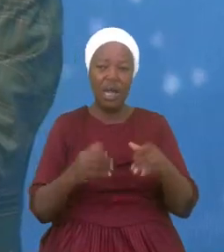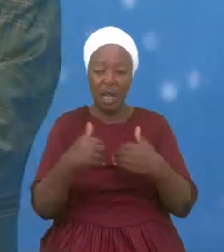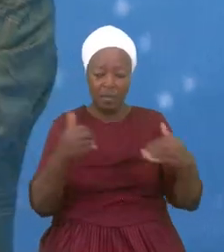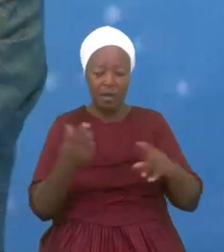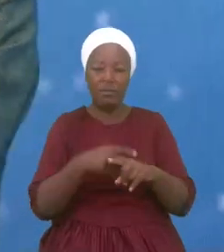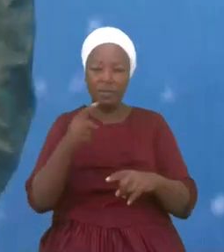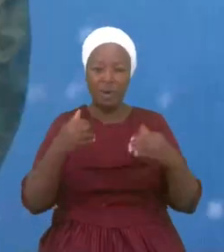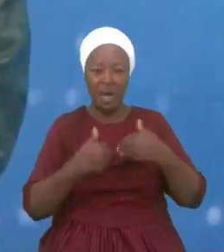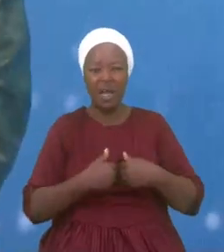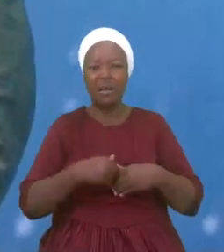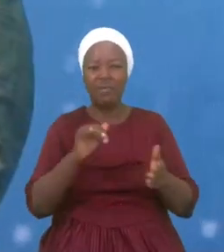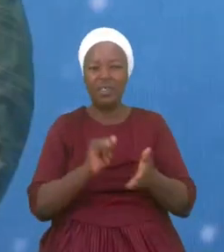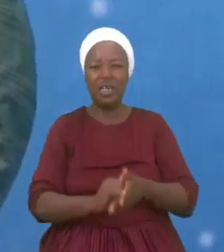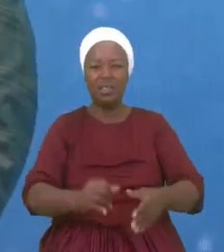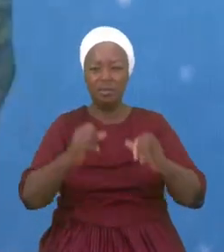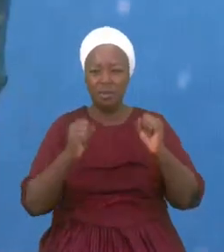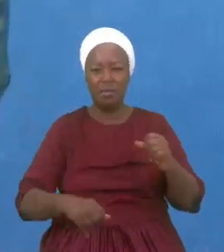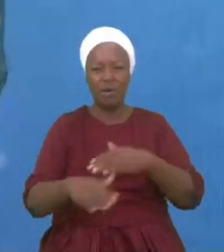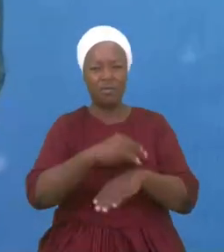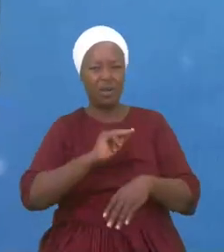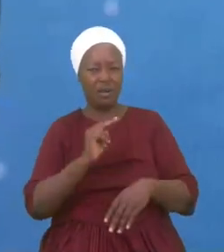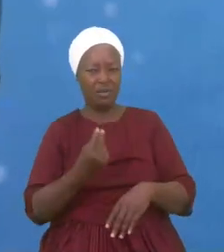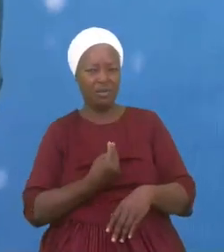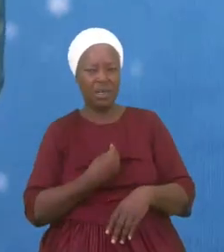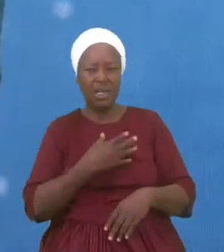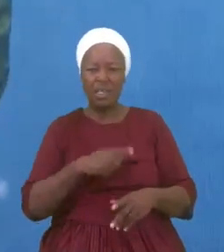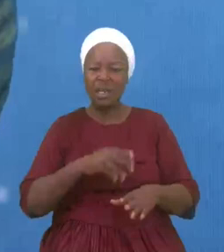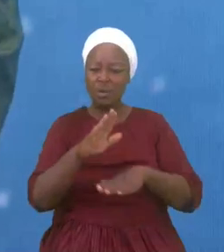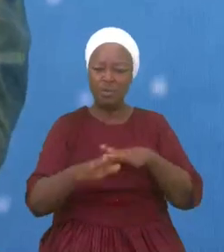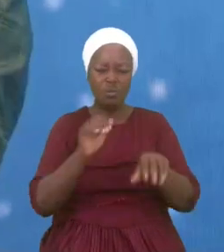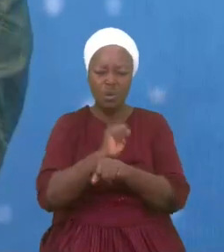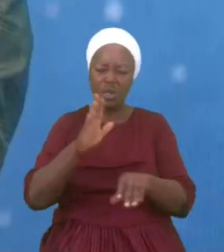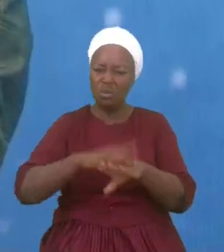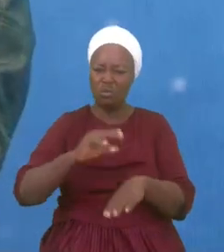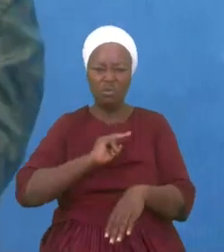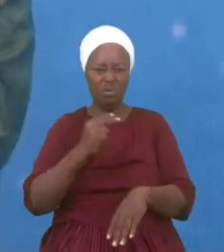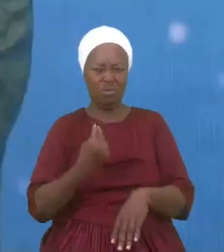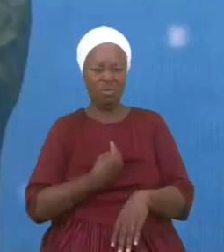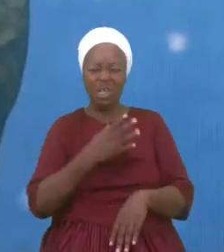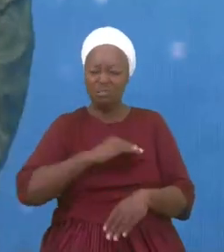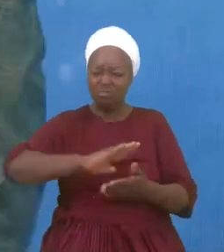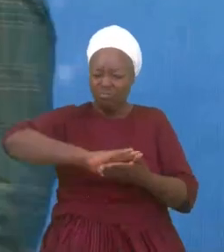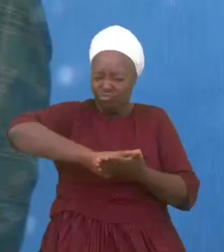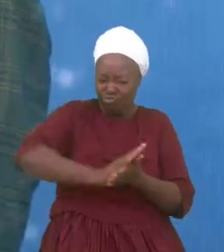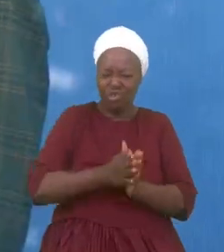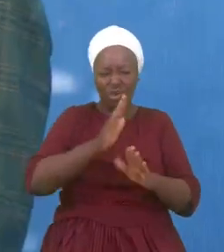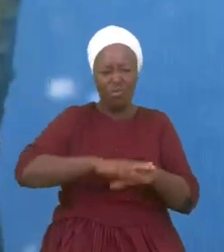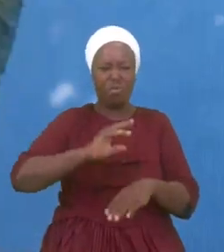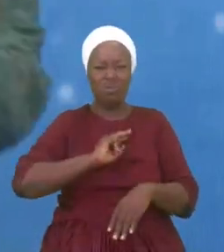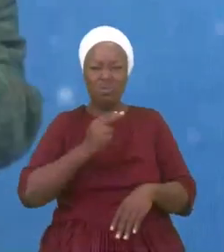ont dominé sur nous et cette série et cette maîtrise sur nous